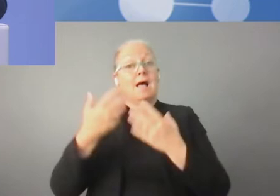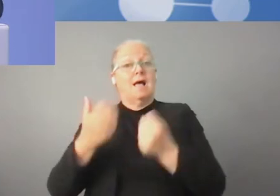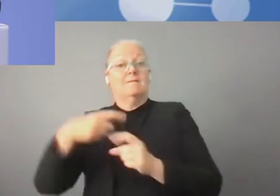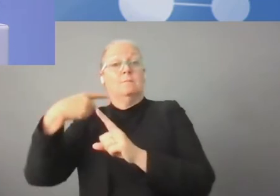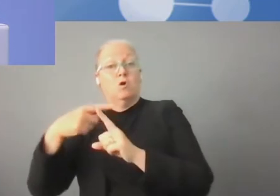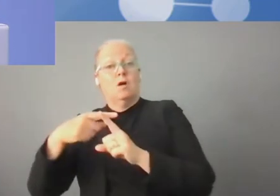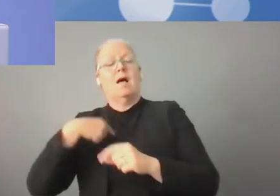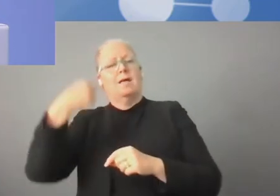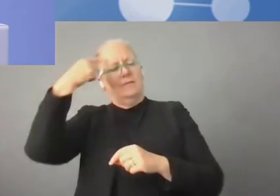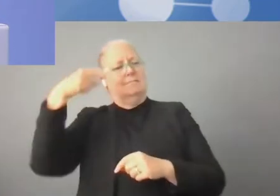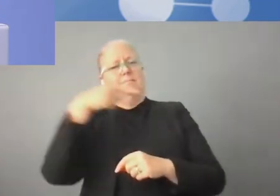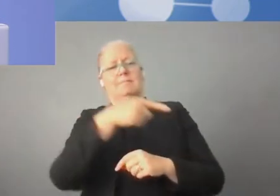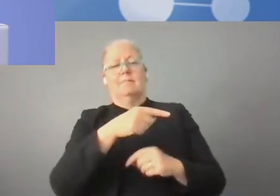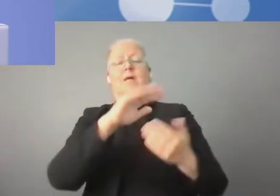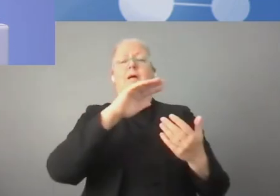字化的普及，